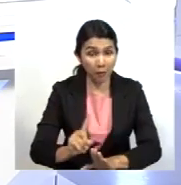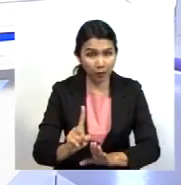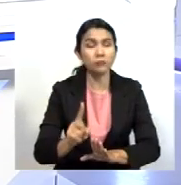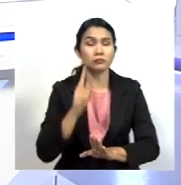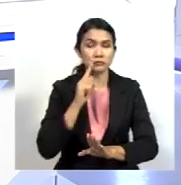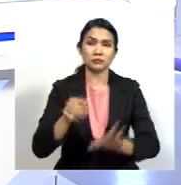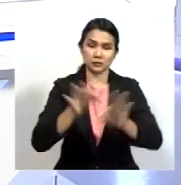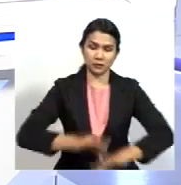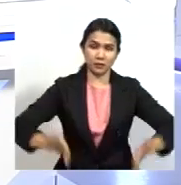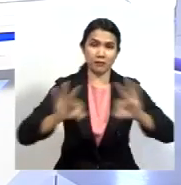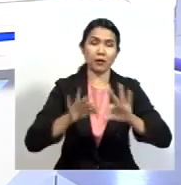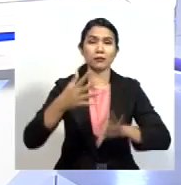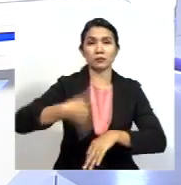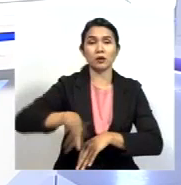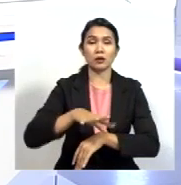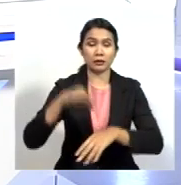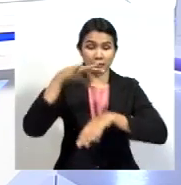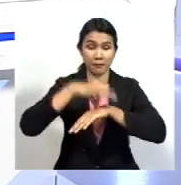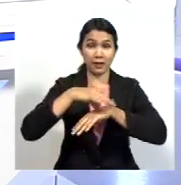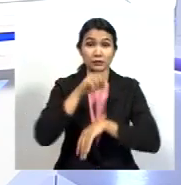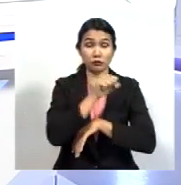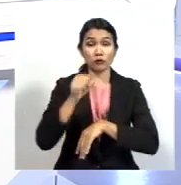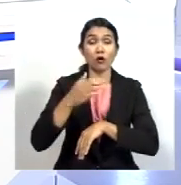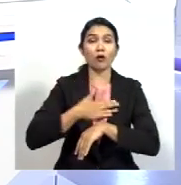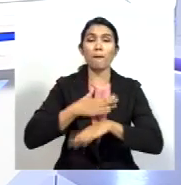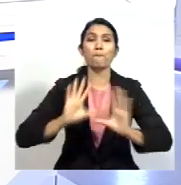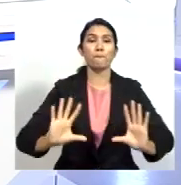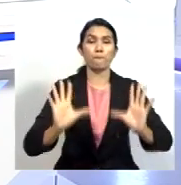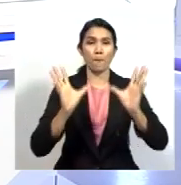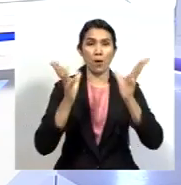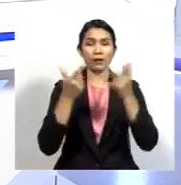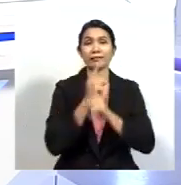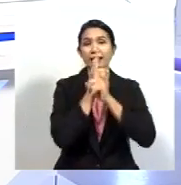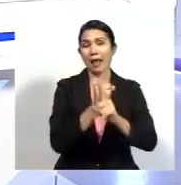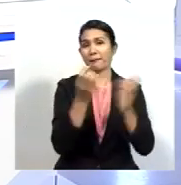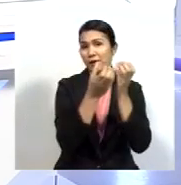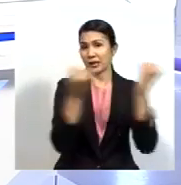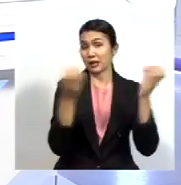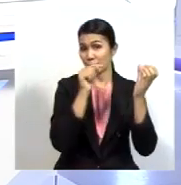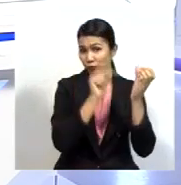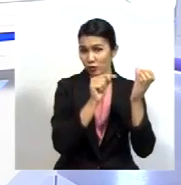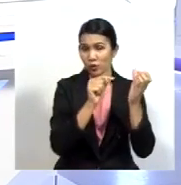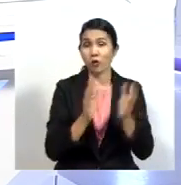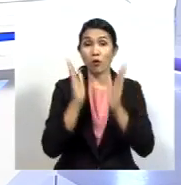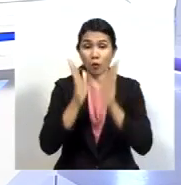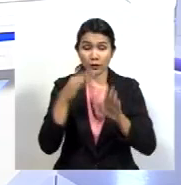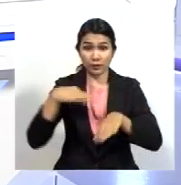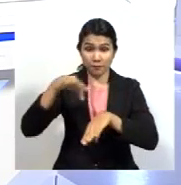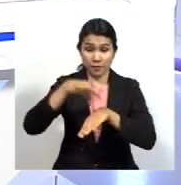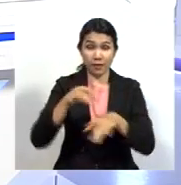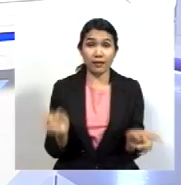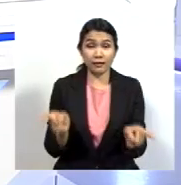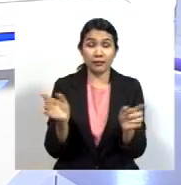จะทำให้สมาชิกภาพความเป็นส.ส.ของคุณกรสิ้นสุดลงตามรัฐธรรมนูญด้วยนะครับผู้ที่จะมาขึ้นดำรงตำแหน่งแทน